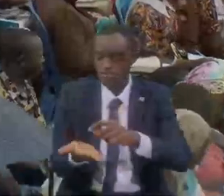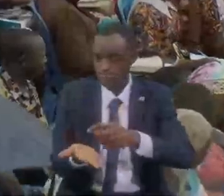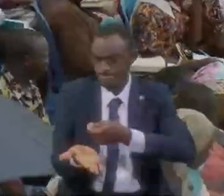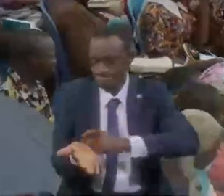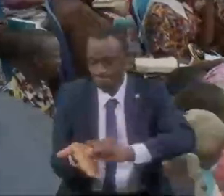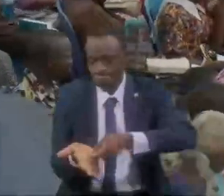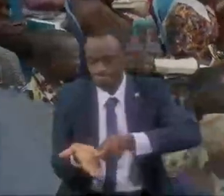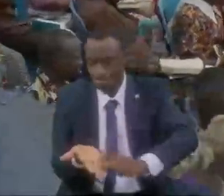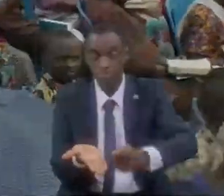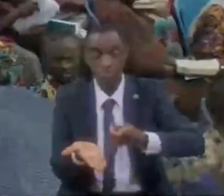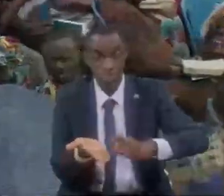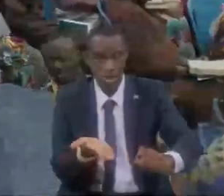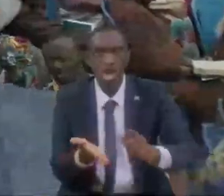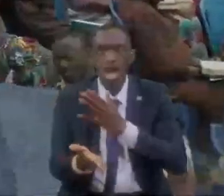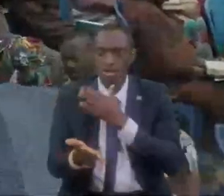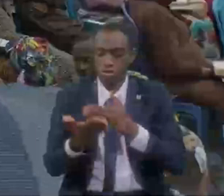sur